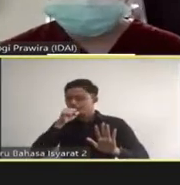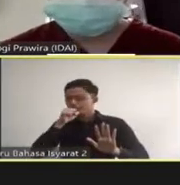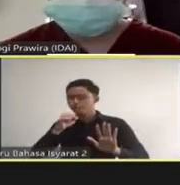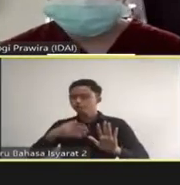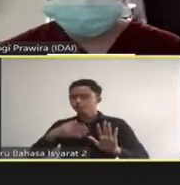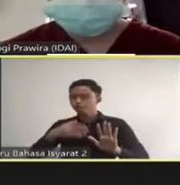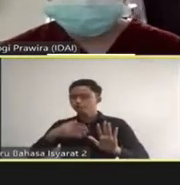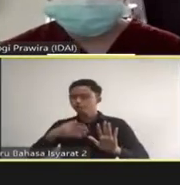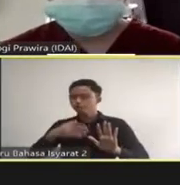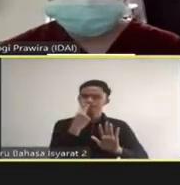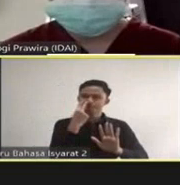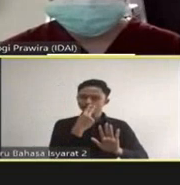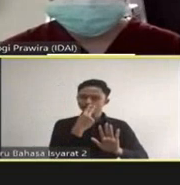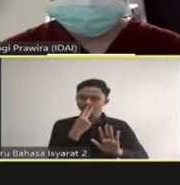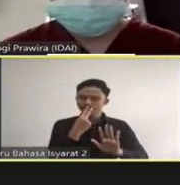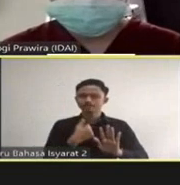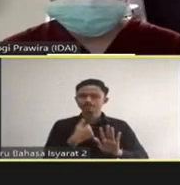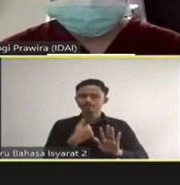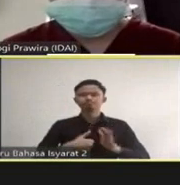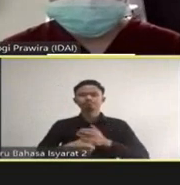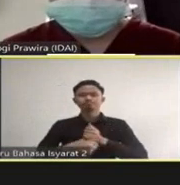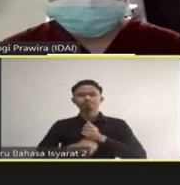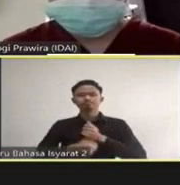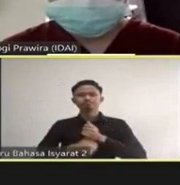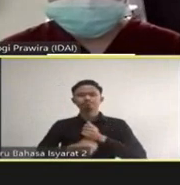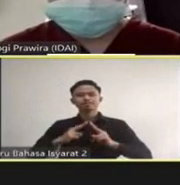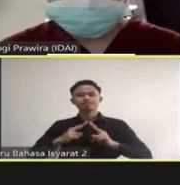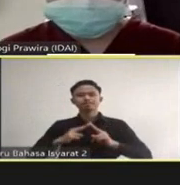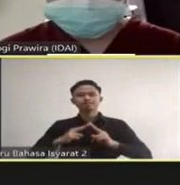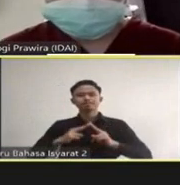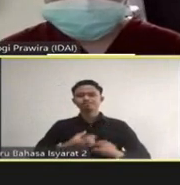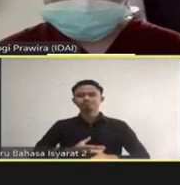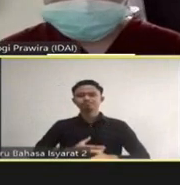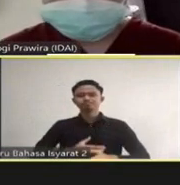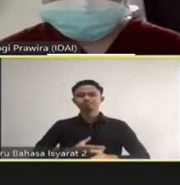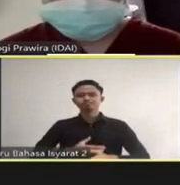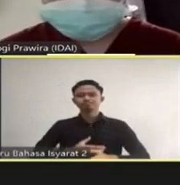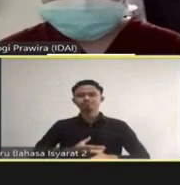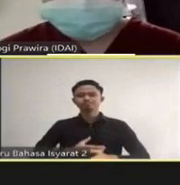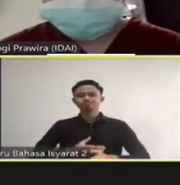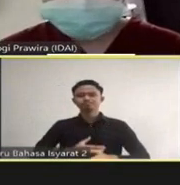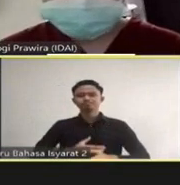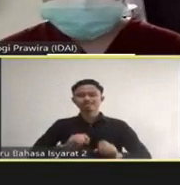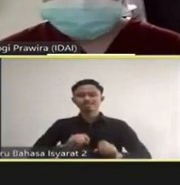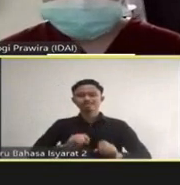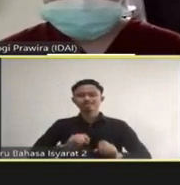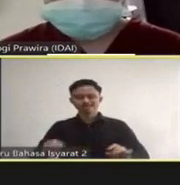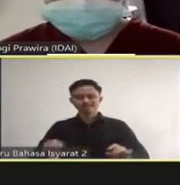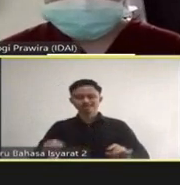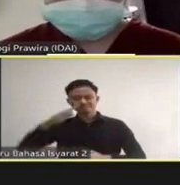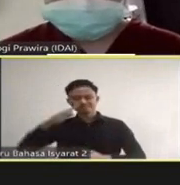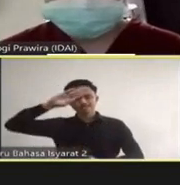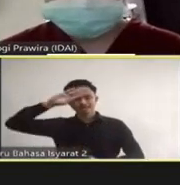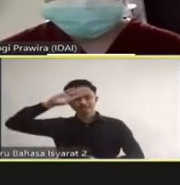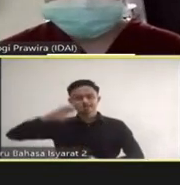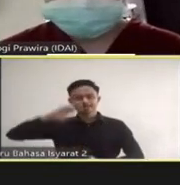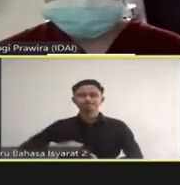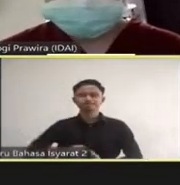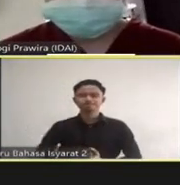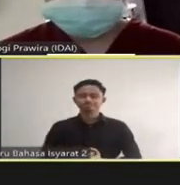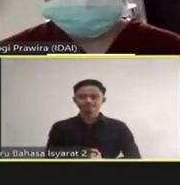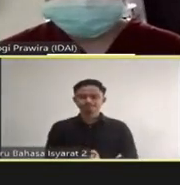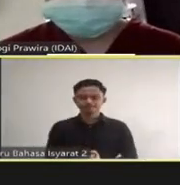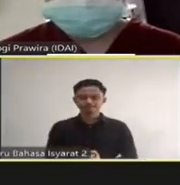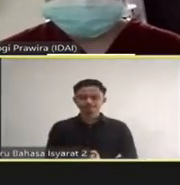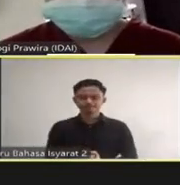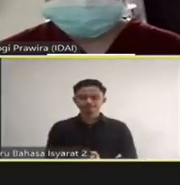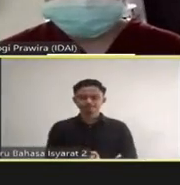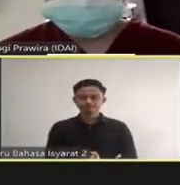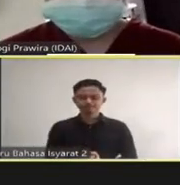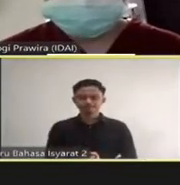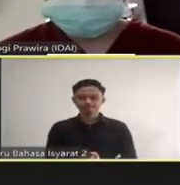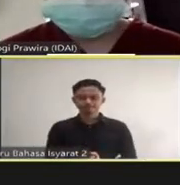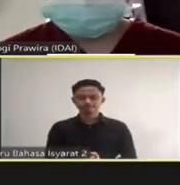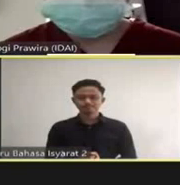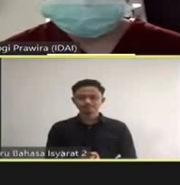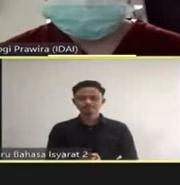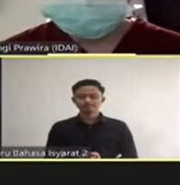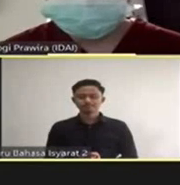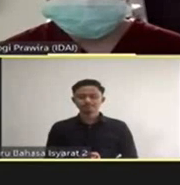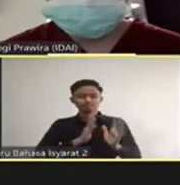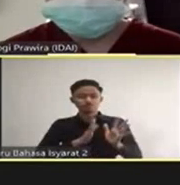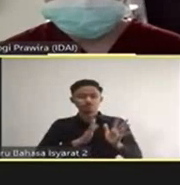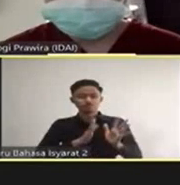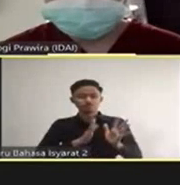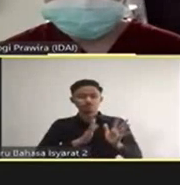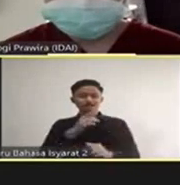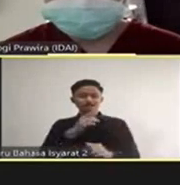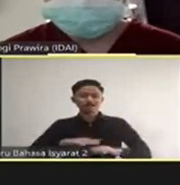saluran cerna gitu ya. Nah, mengenai komorbiditas pada anak, kalau kita bicara anak, pertama